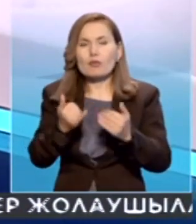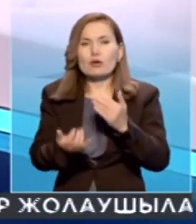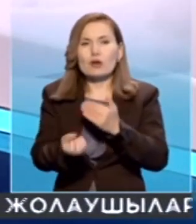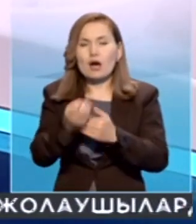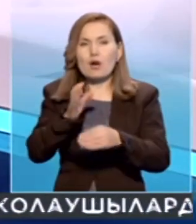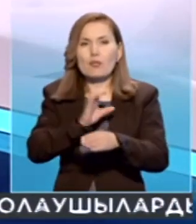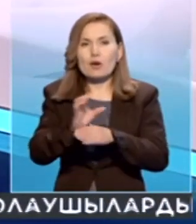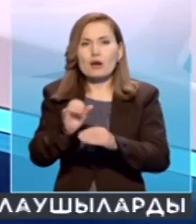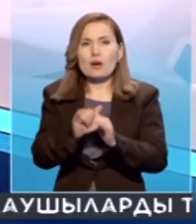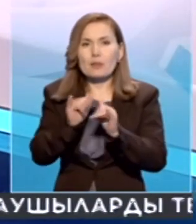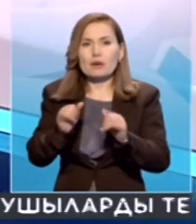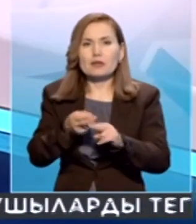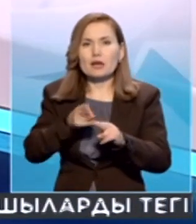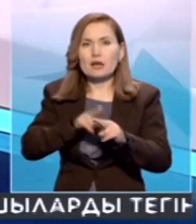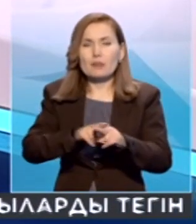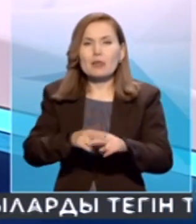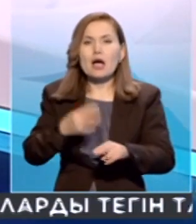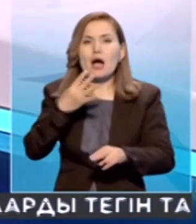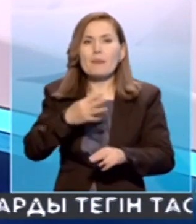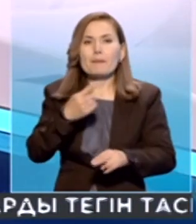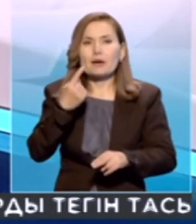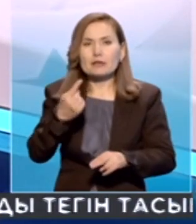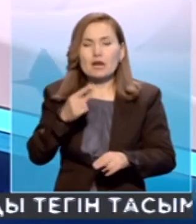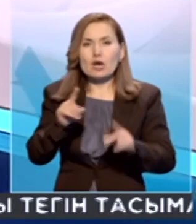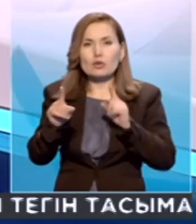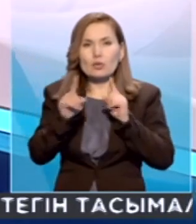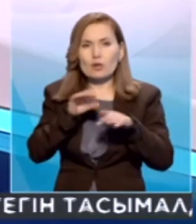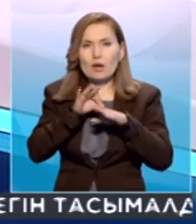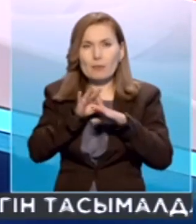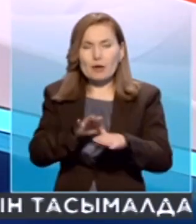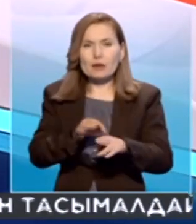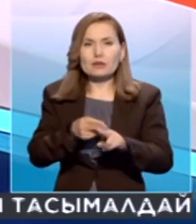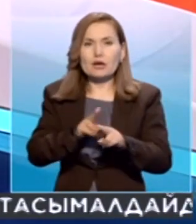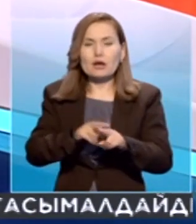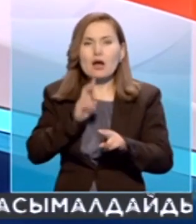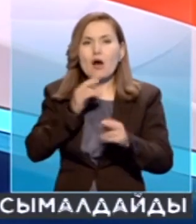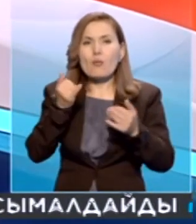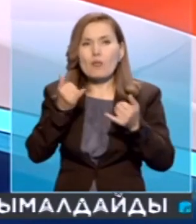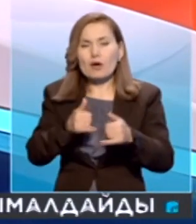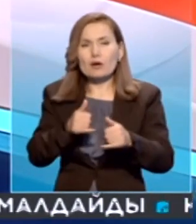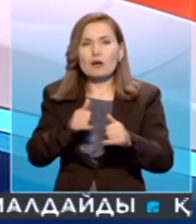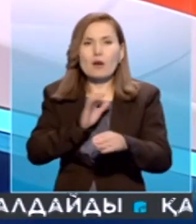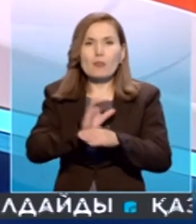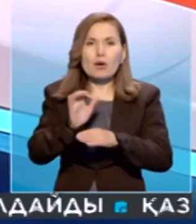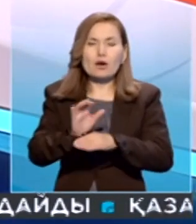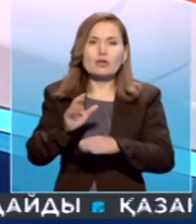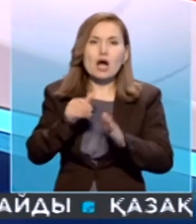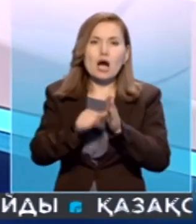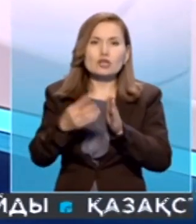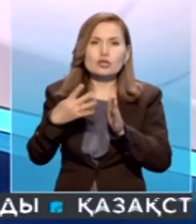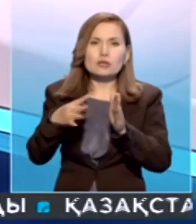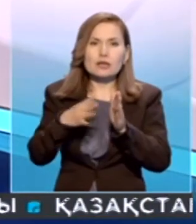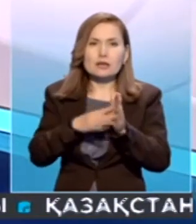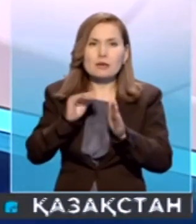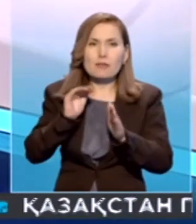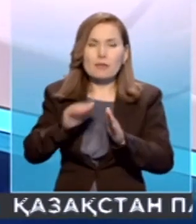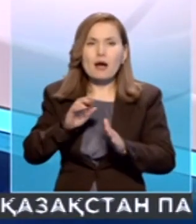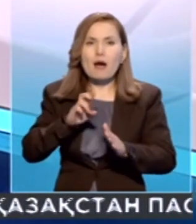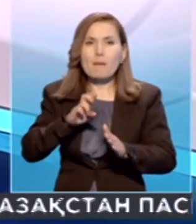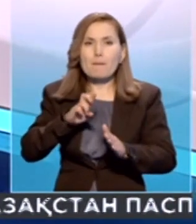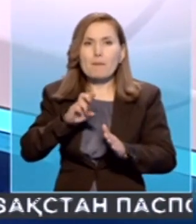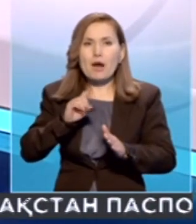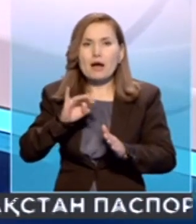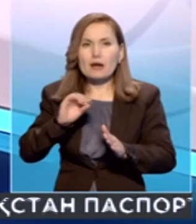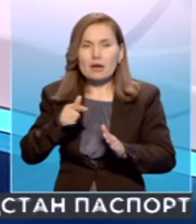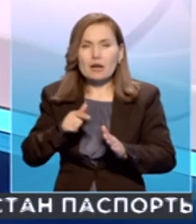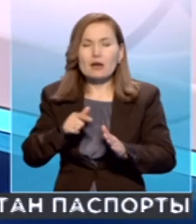келісті. Тараптар мониторинг комитетінің 41-ші отырысын өткізіп, шикізат өндіруді күніне 648 мың баррелге дейін көбейтпек. ОПЕК